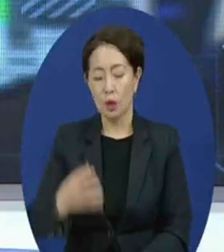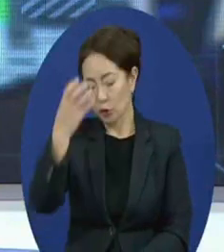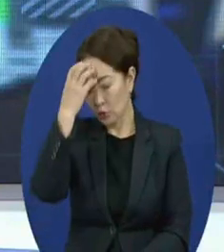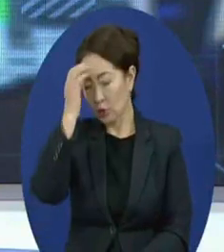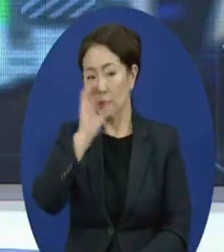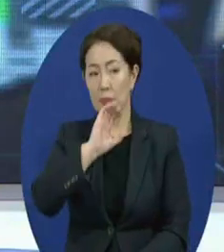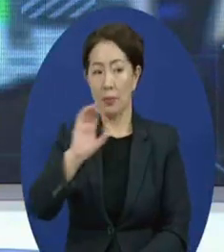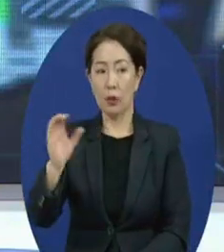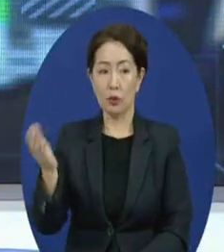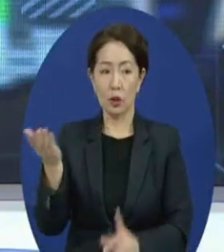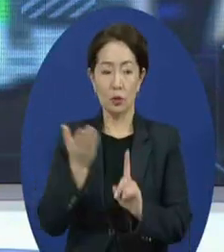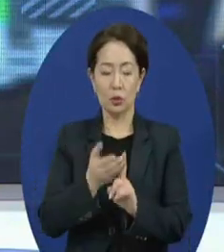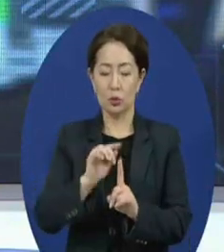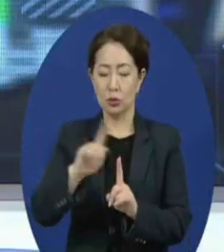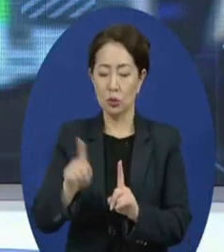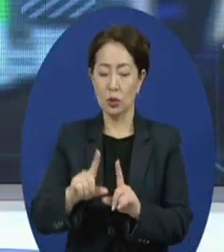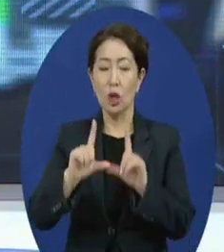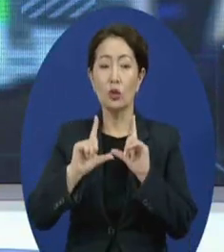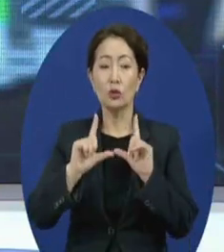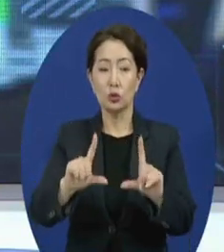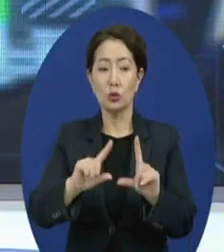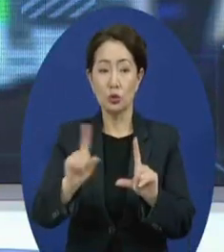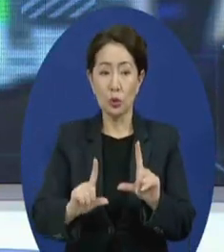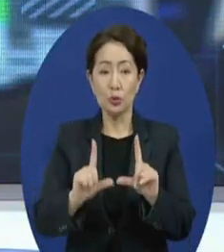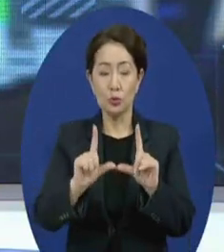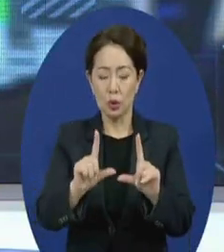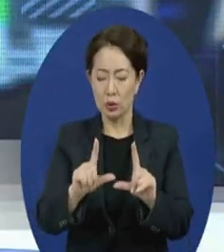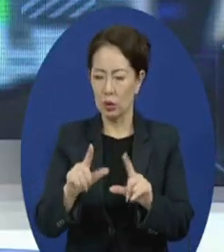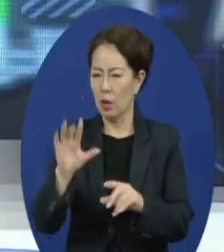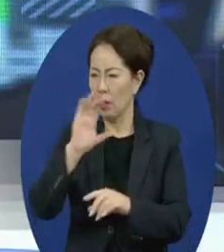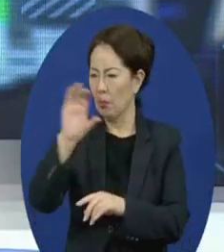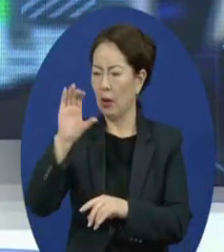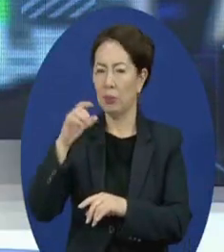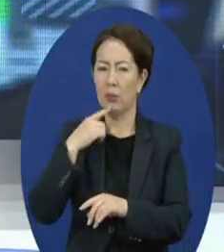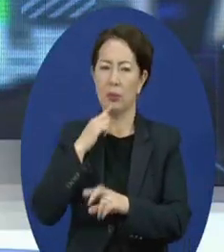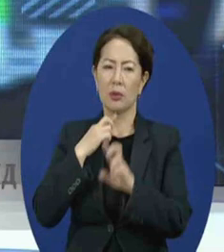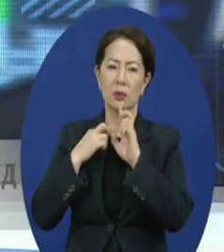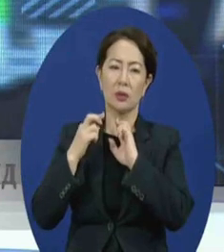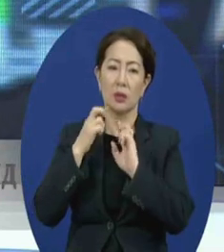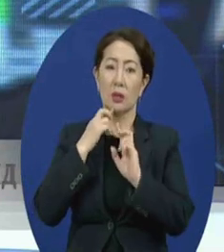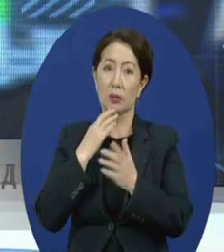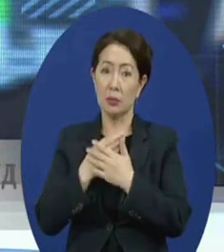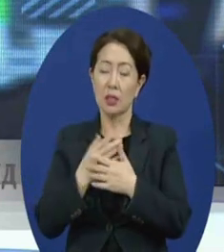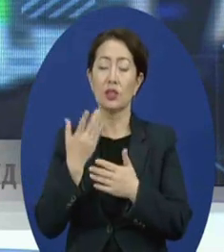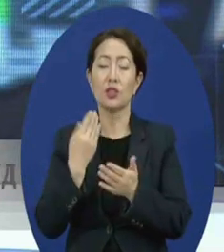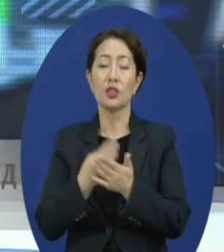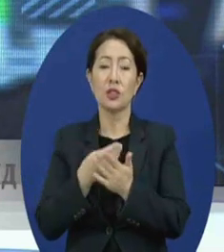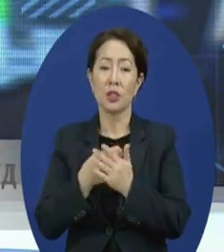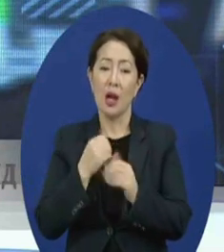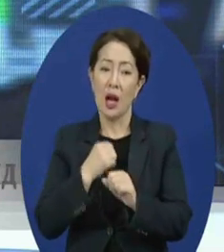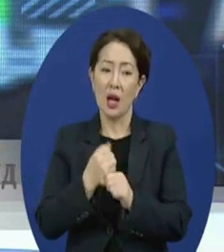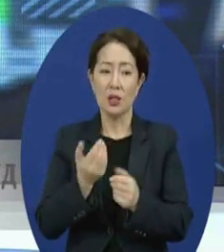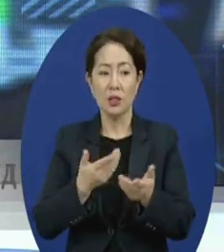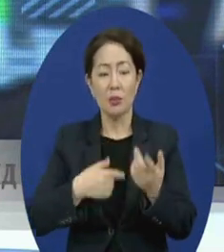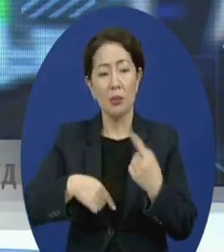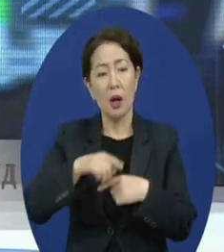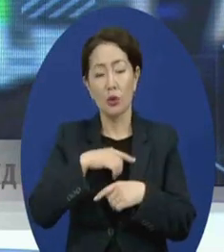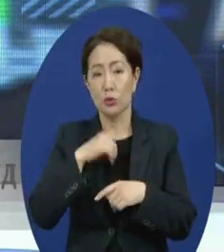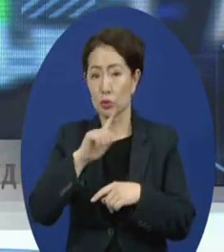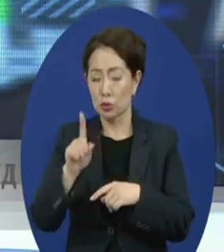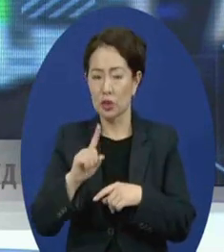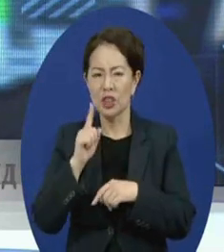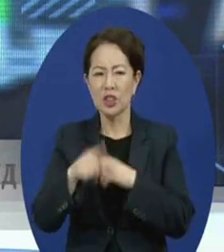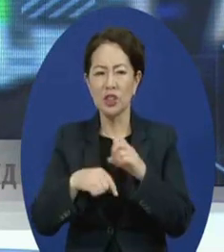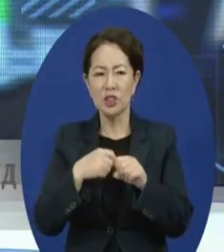За төрийн байгууллагаас олгодох тусгай зөвшөөрлийн тоо өссөн нь аж ахуйн нэгжүүдэд хүндрэл дагуулж байна. Тухайлбал бол үйл ажиллагаа явуулах зөвшөөрлөө 1